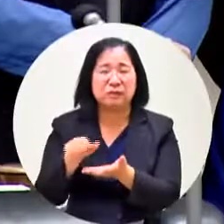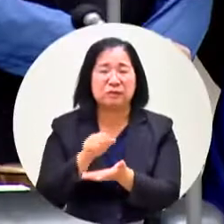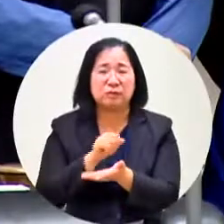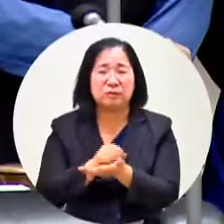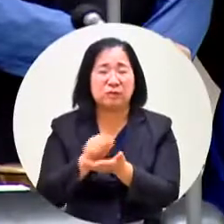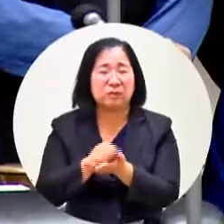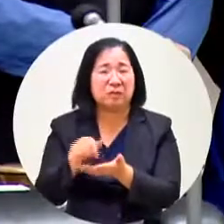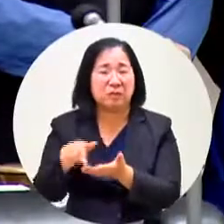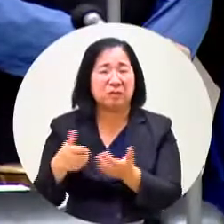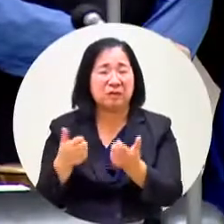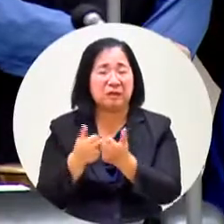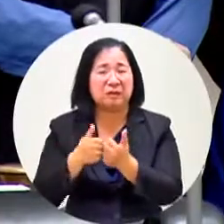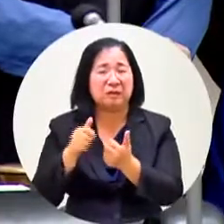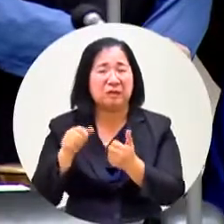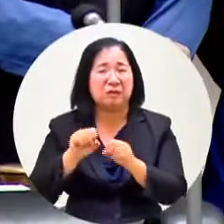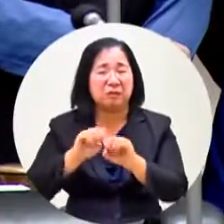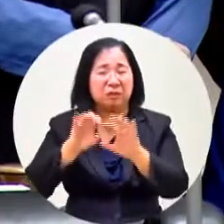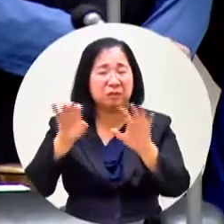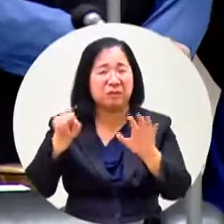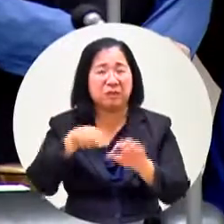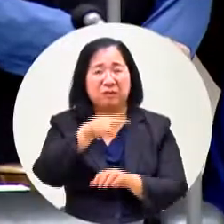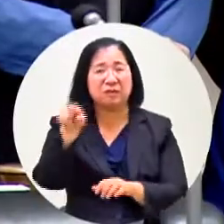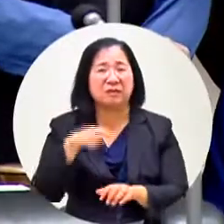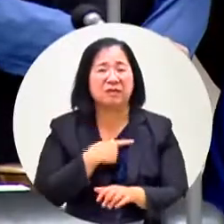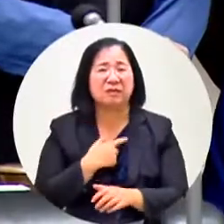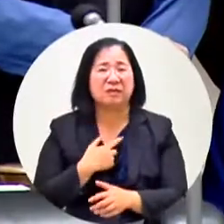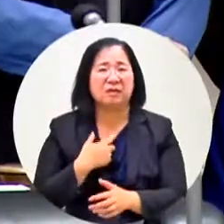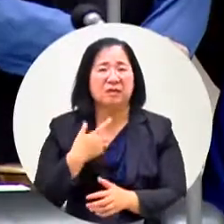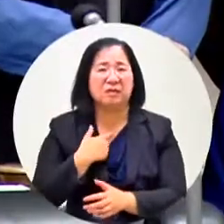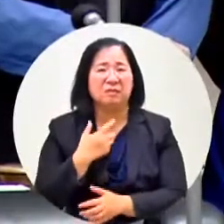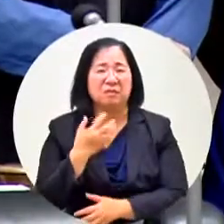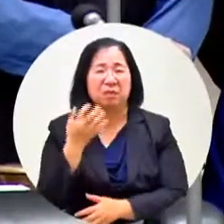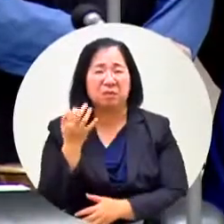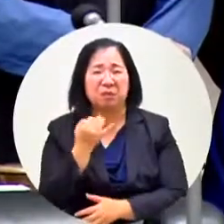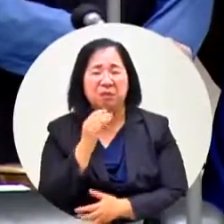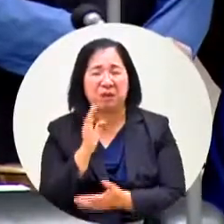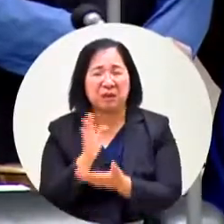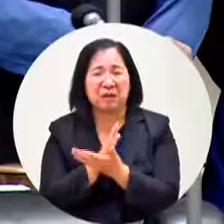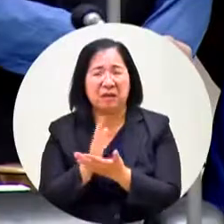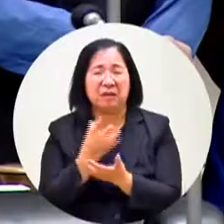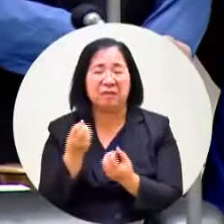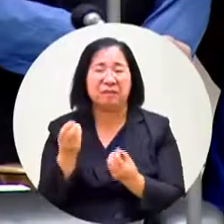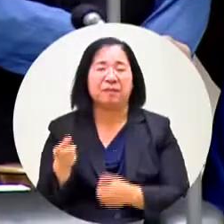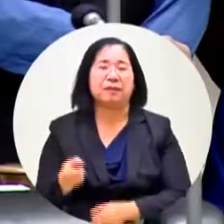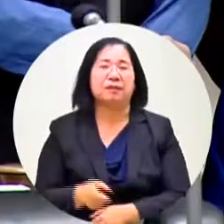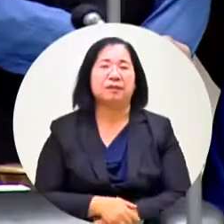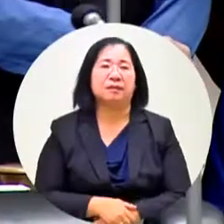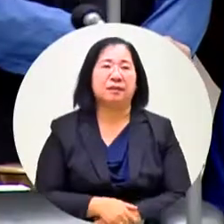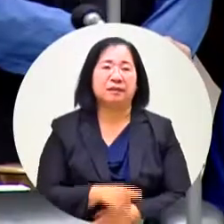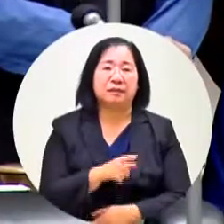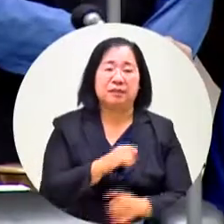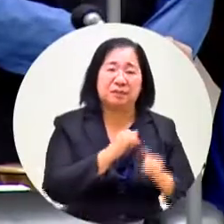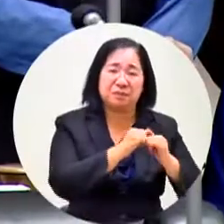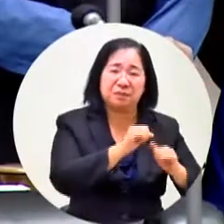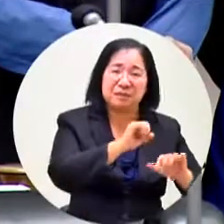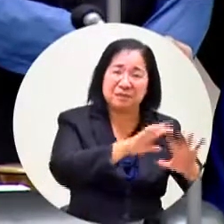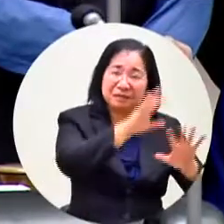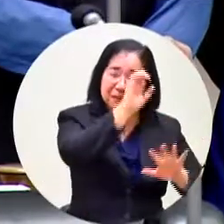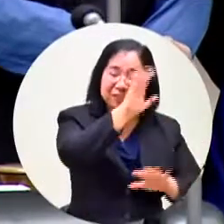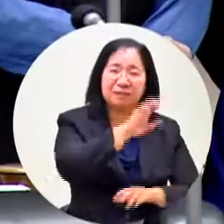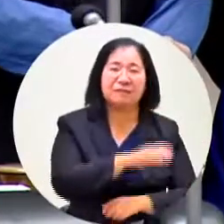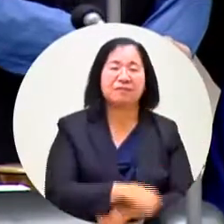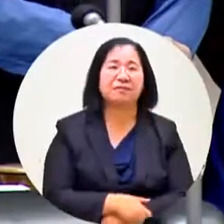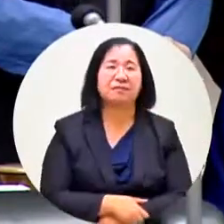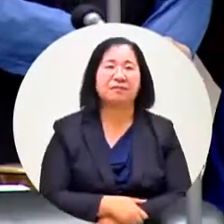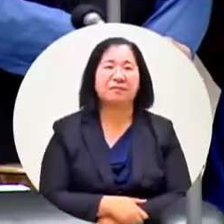那天也在现场。那这些民进党议员们，当你看到在上班时间这些局处首